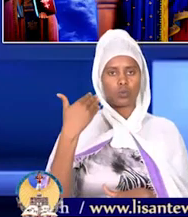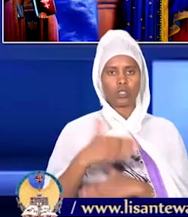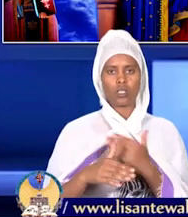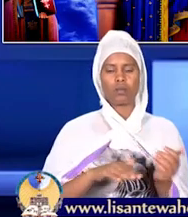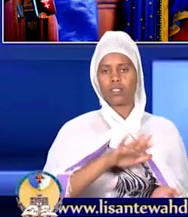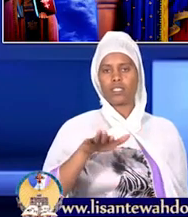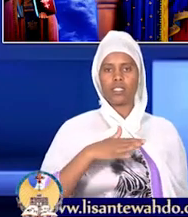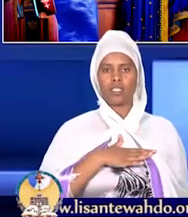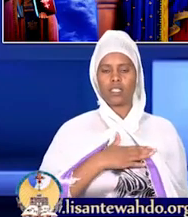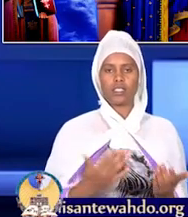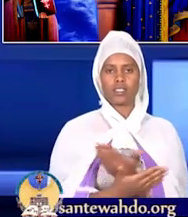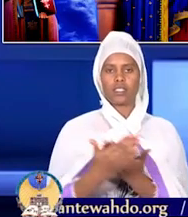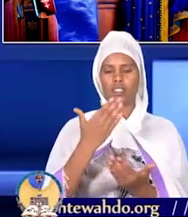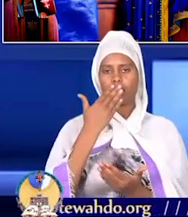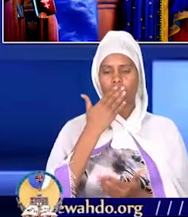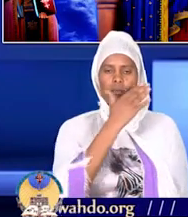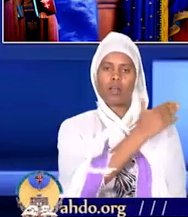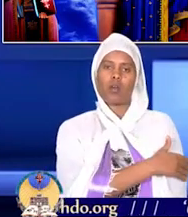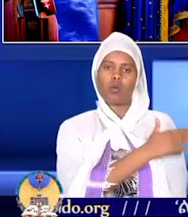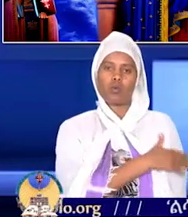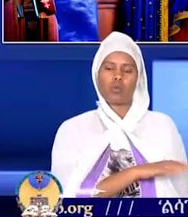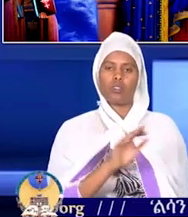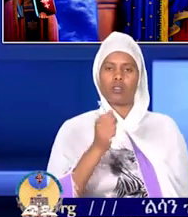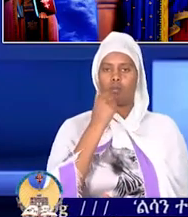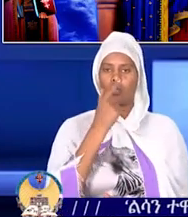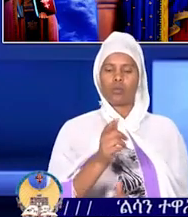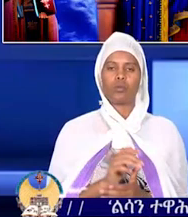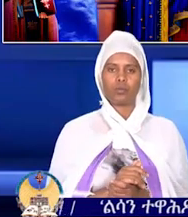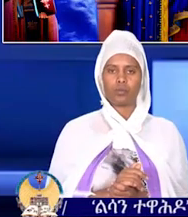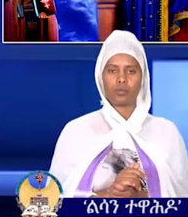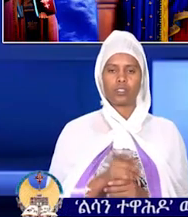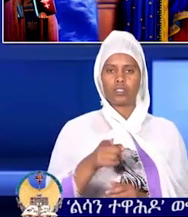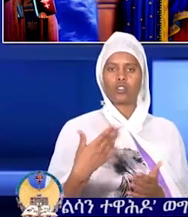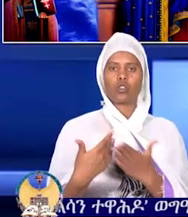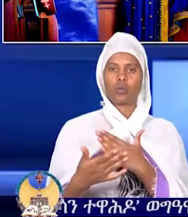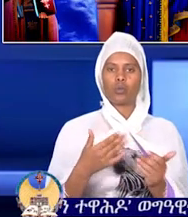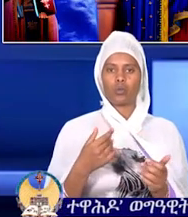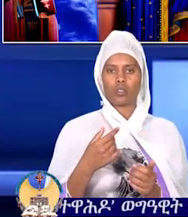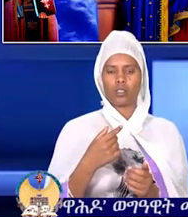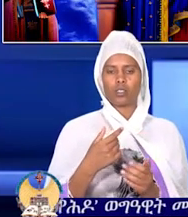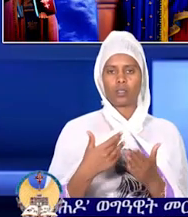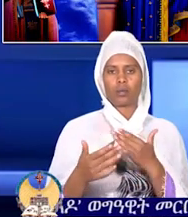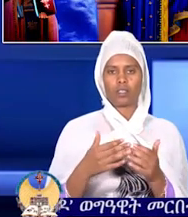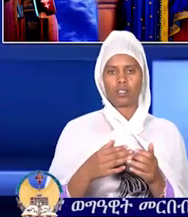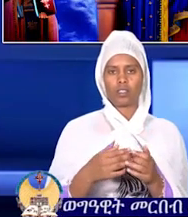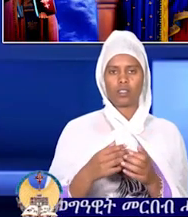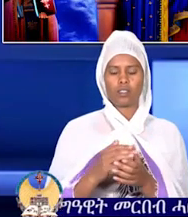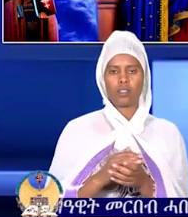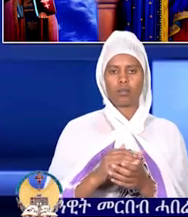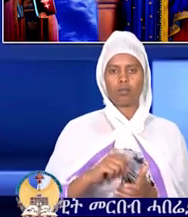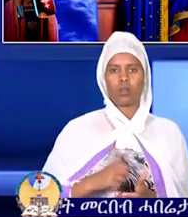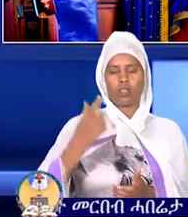ኩሉ ምስ ገበርኩም ንሕና ዘይንጠቅም ባሮት ኢና በሉ፣ እቲ ክንገብሮ ዝግብኣና ኢና